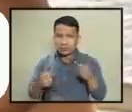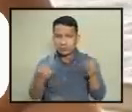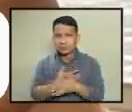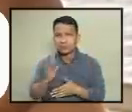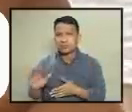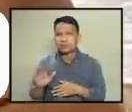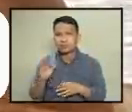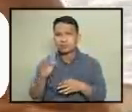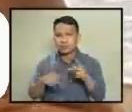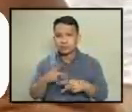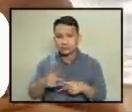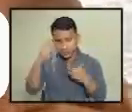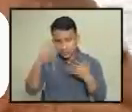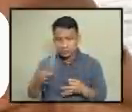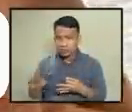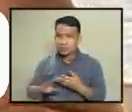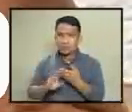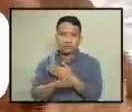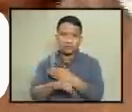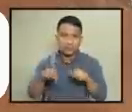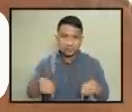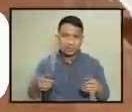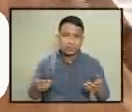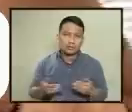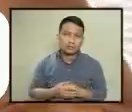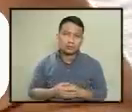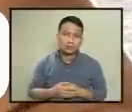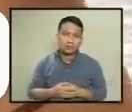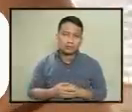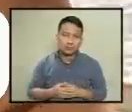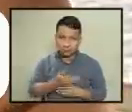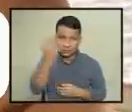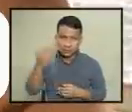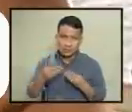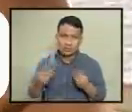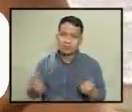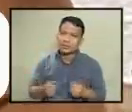tao kaysa kumbinsihin nating pabalikin at makamove on.